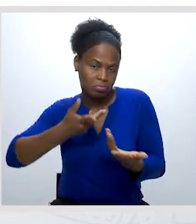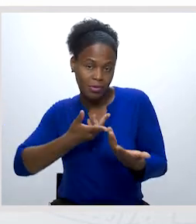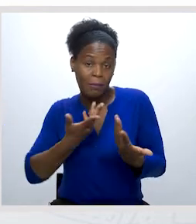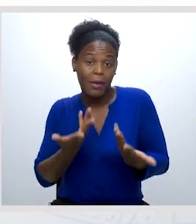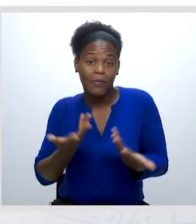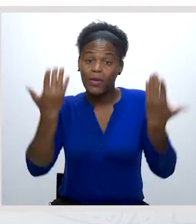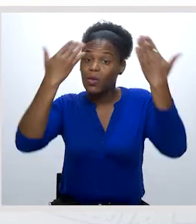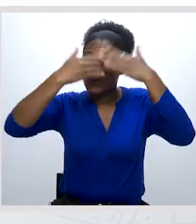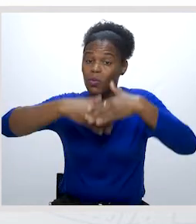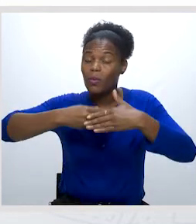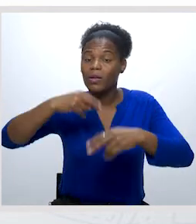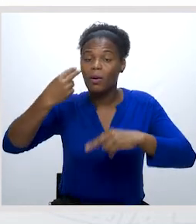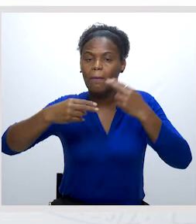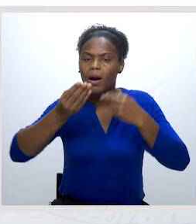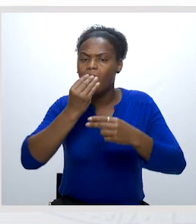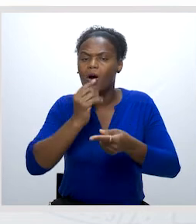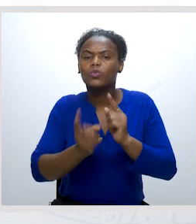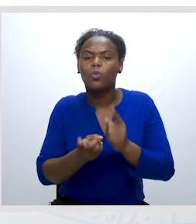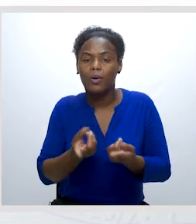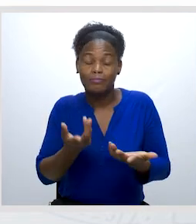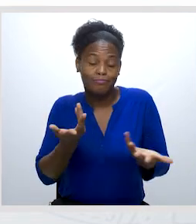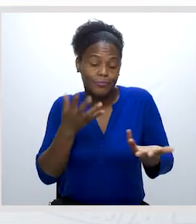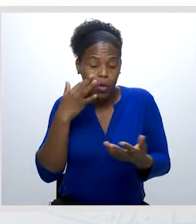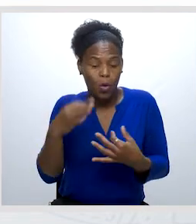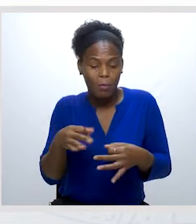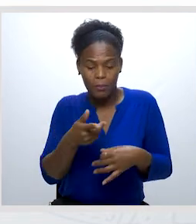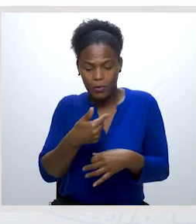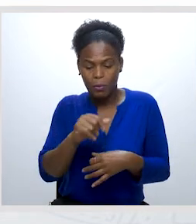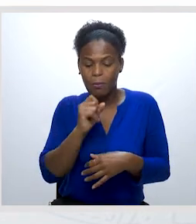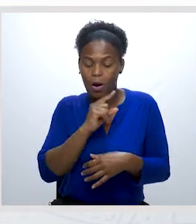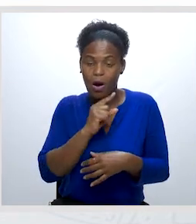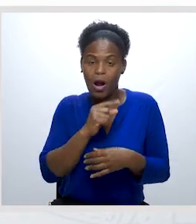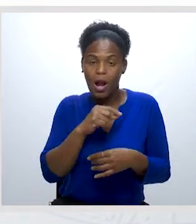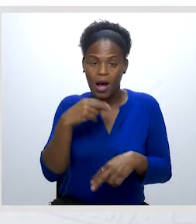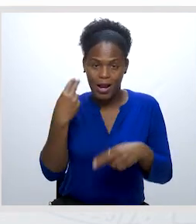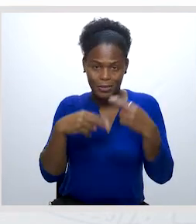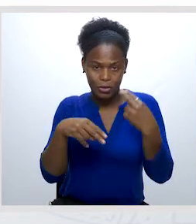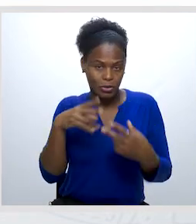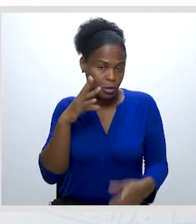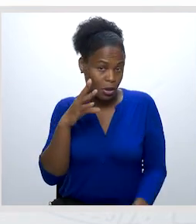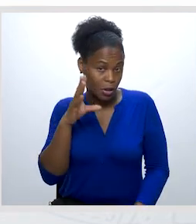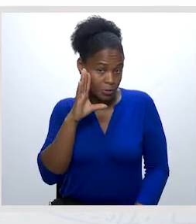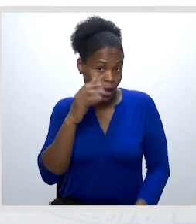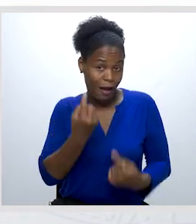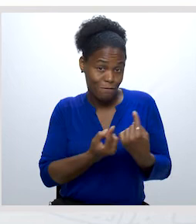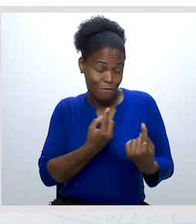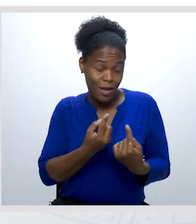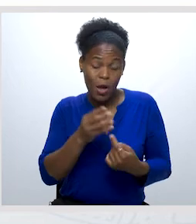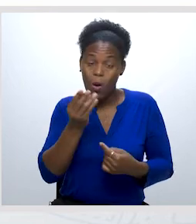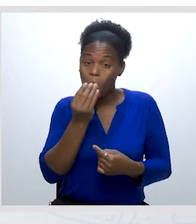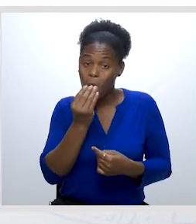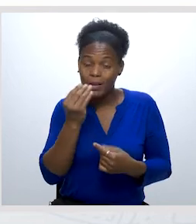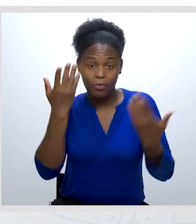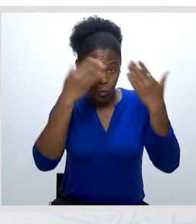soir, qu'est-ce qu'on mange? Normalement, on mange au dîner la même chose qu'on a mangé